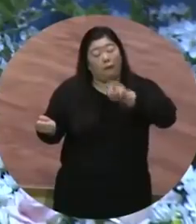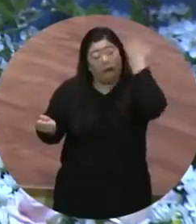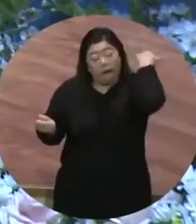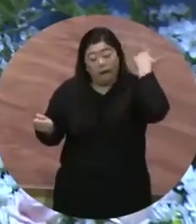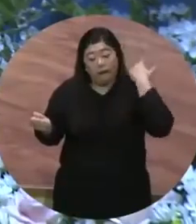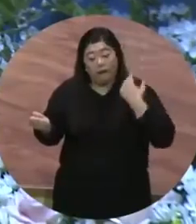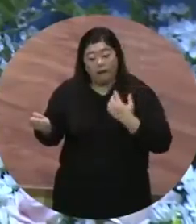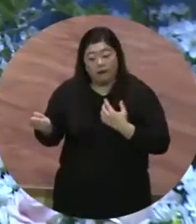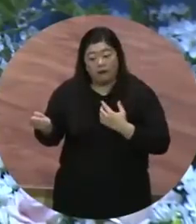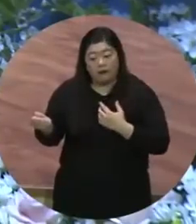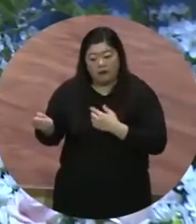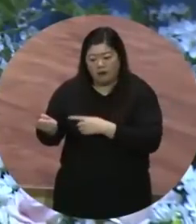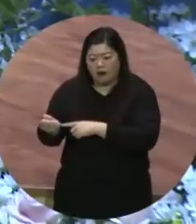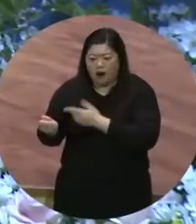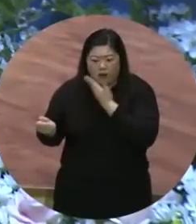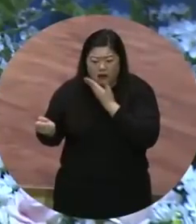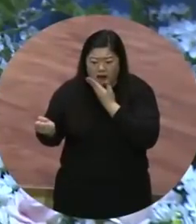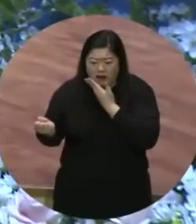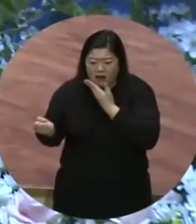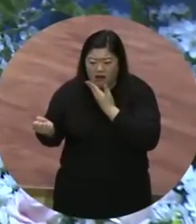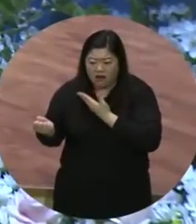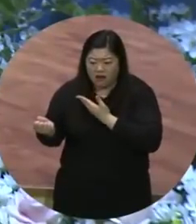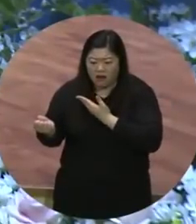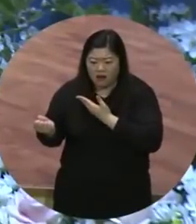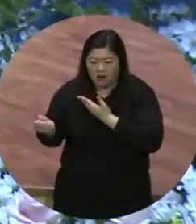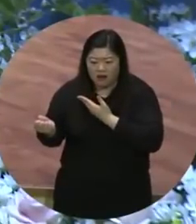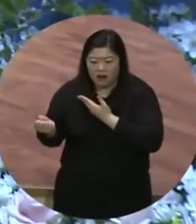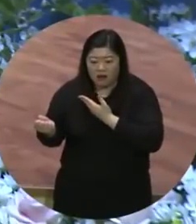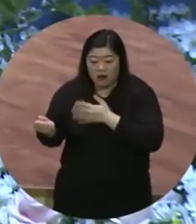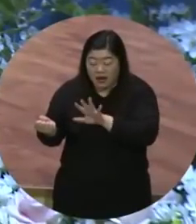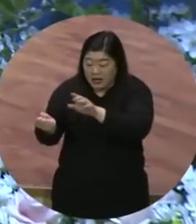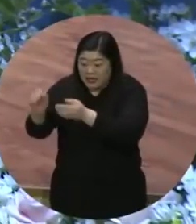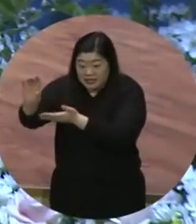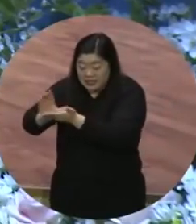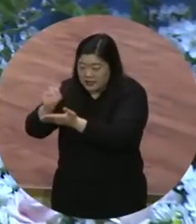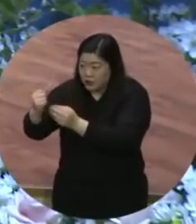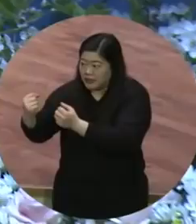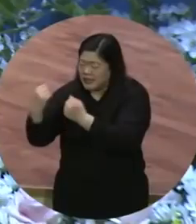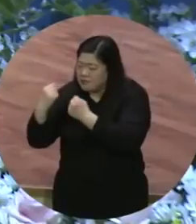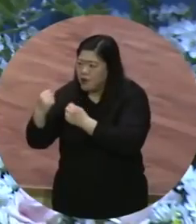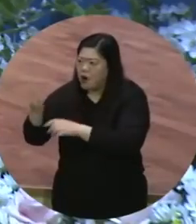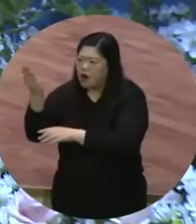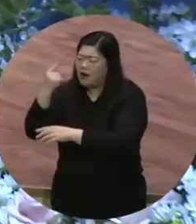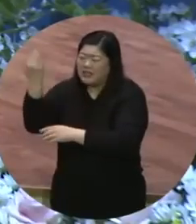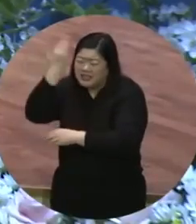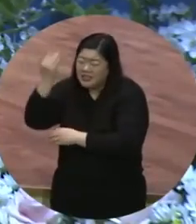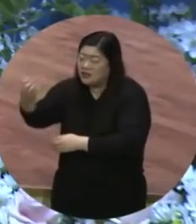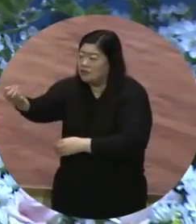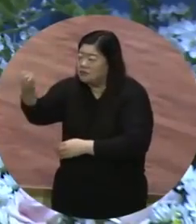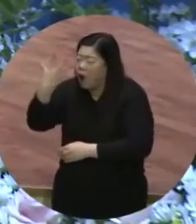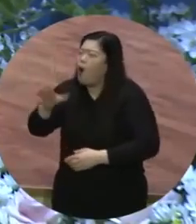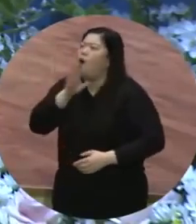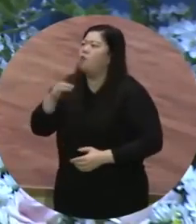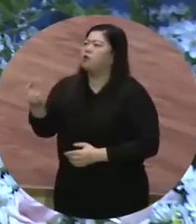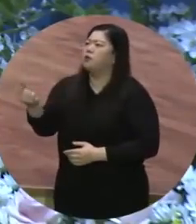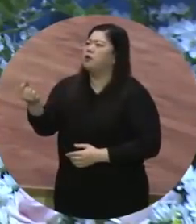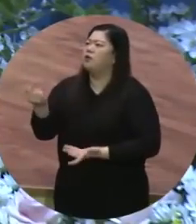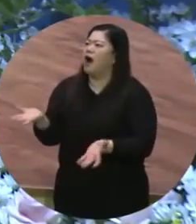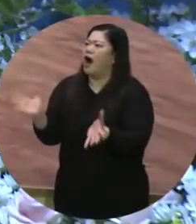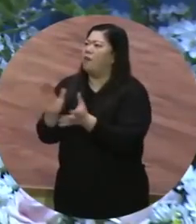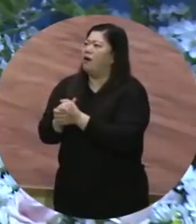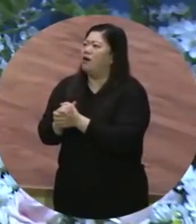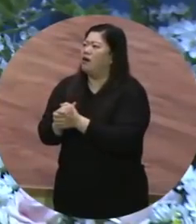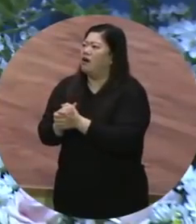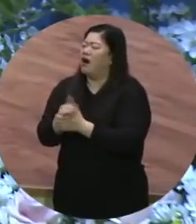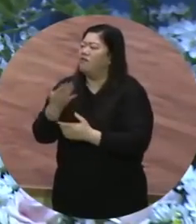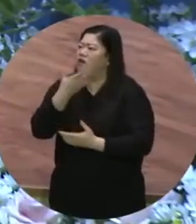부활하신 예수 그리스도와 함께 동행하면 엄청난 행복을 누리고 풍성한 삶을 살